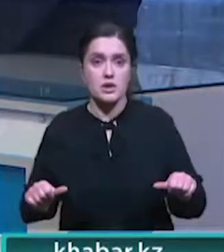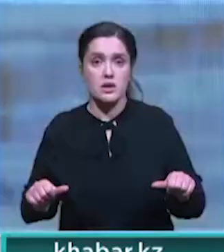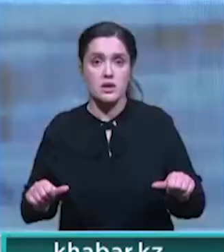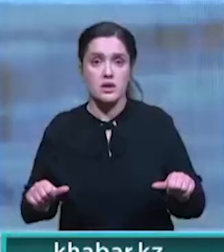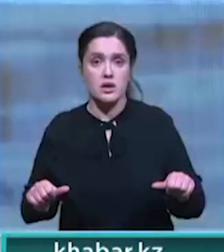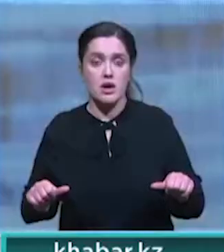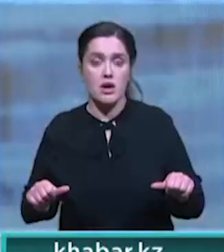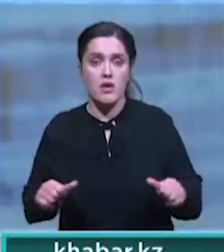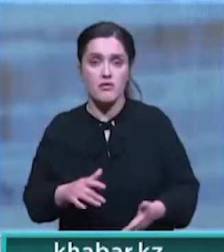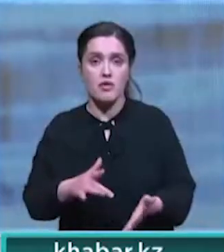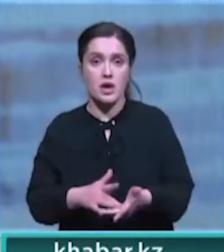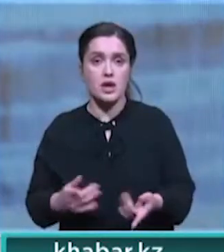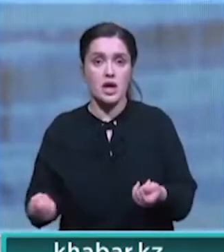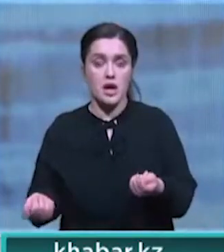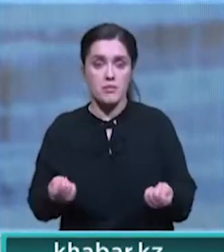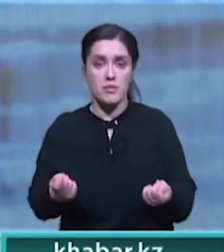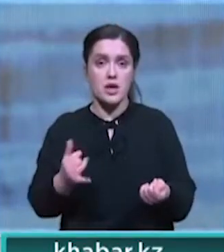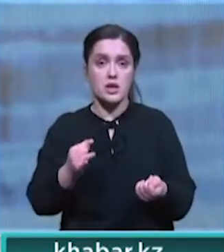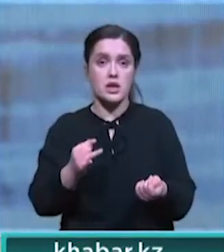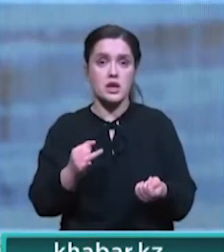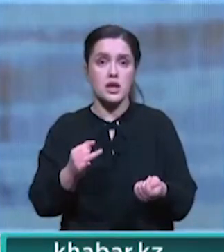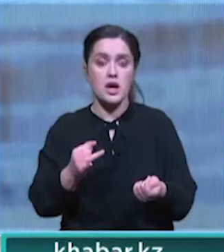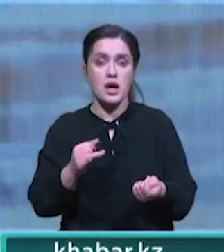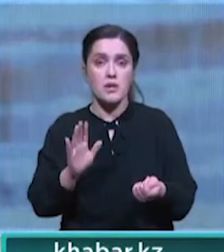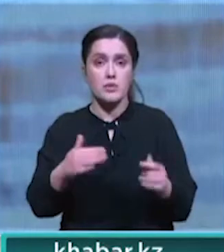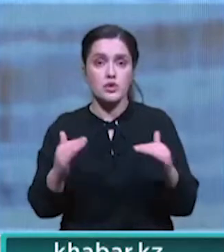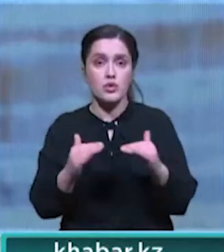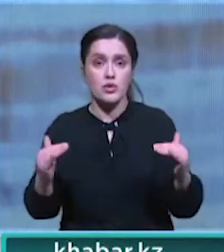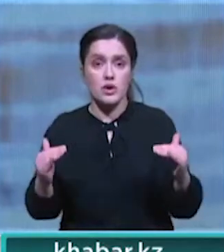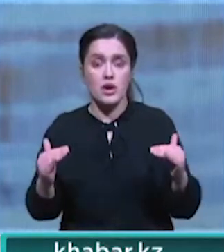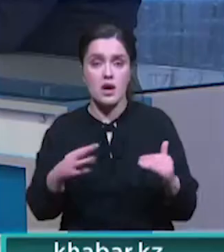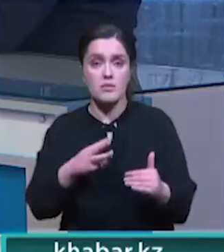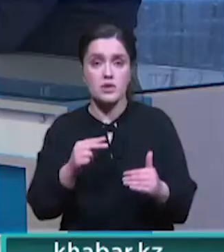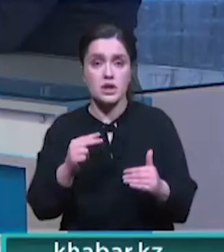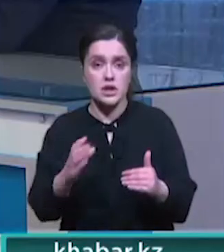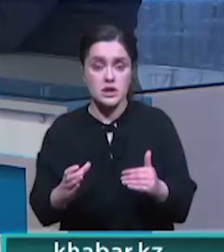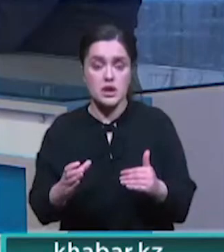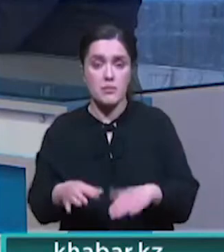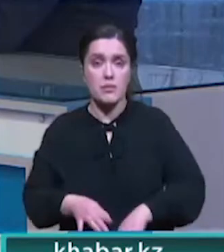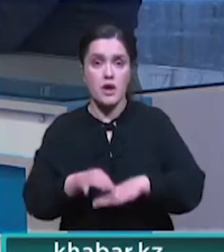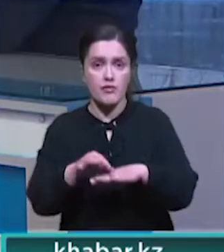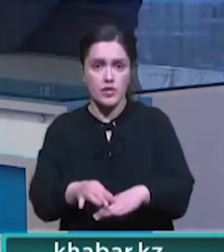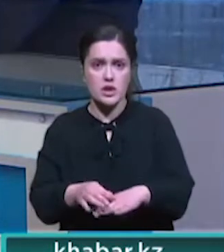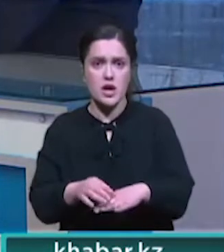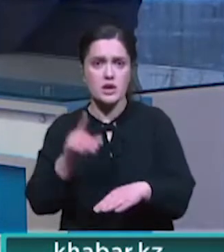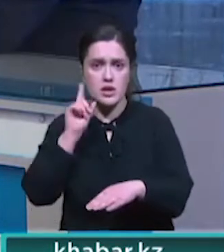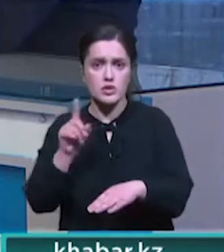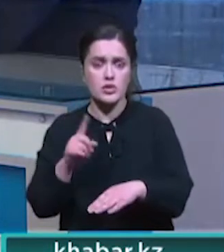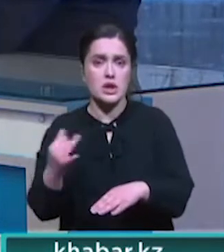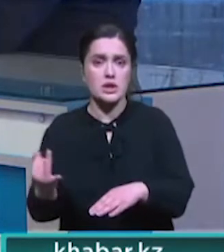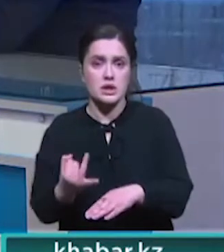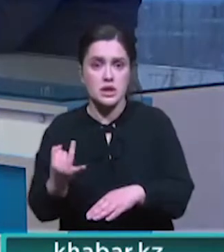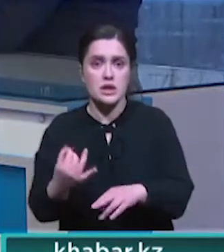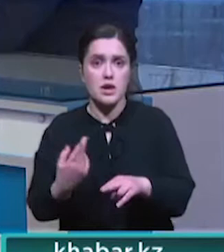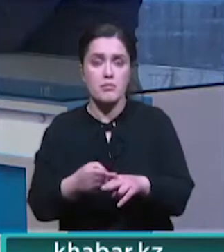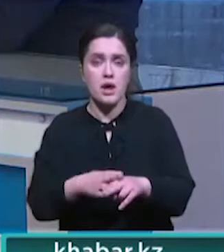это в акиматах, и на международном уровне уже МЧС проводит. Ну, здесь все понятно. Вот знаете, что интересно? Вот сегодня в правительстве